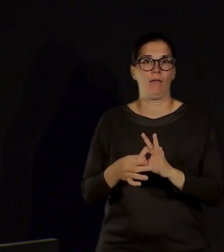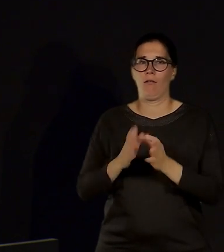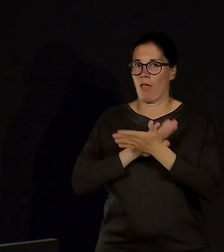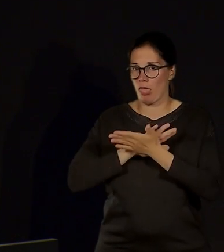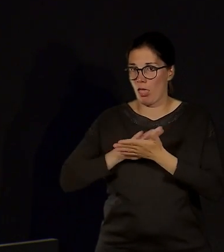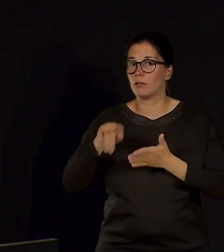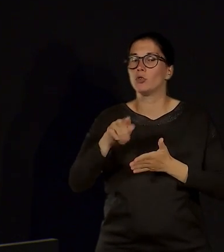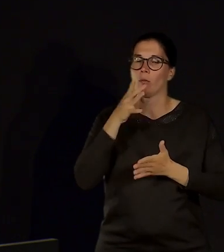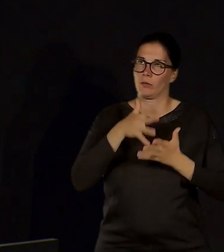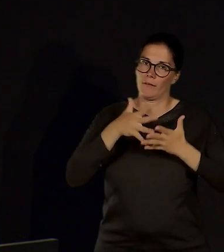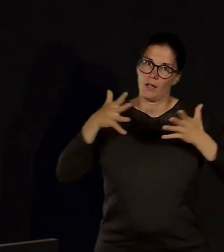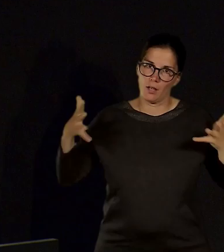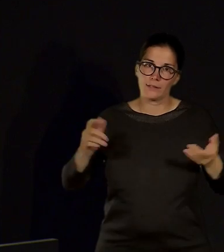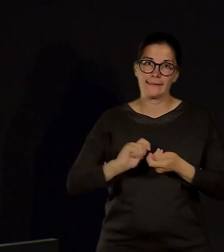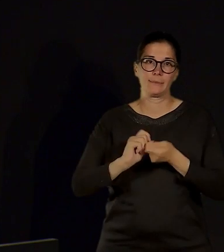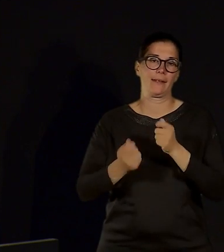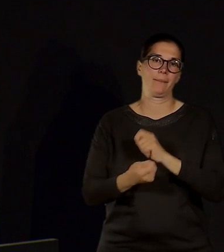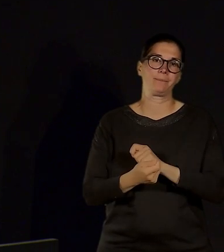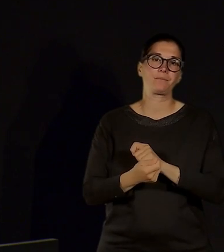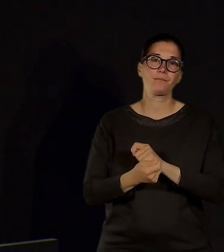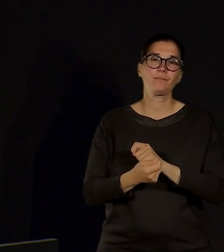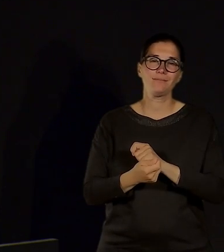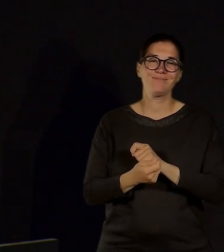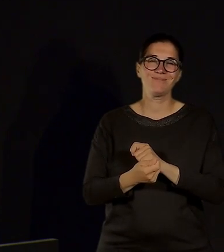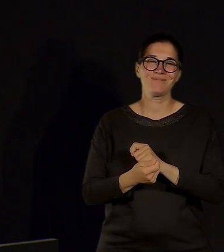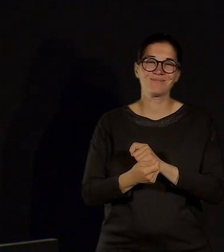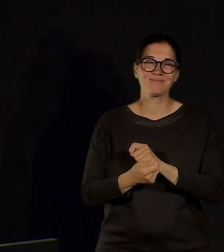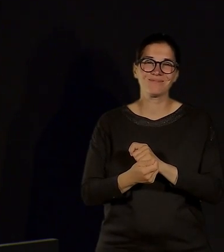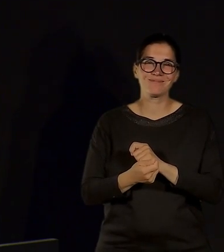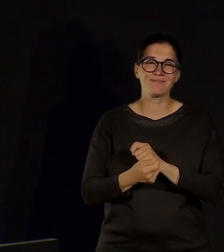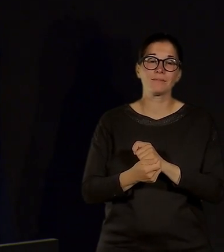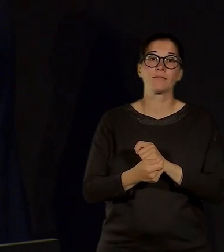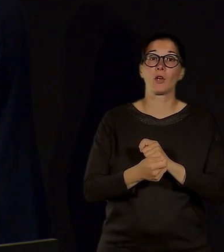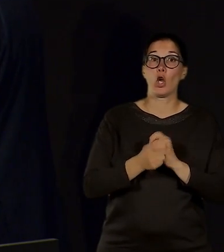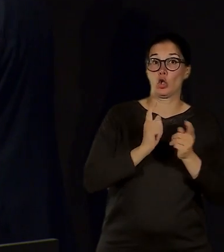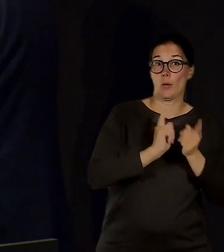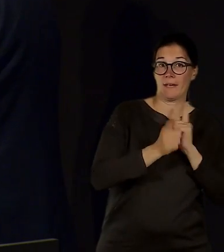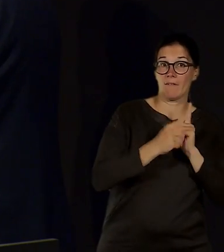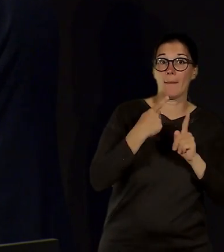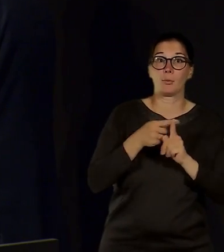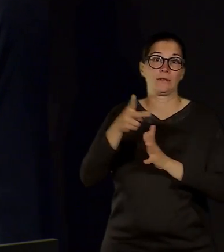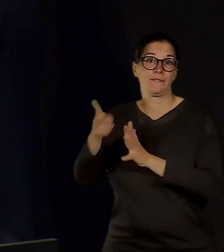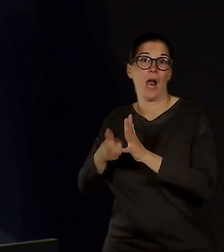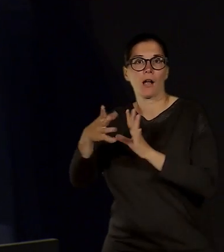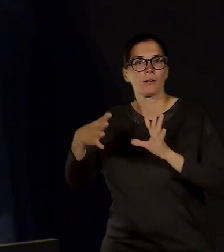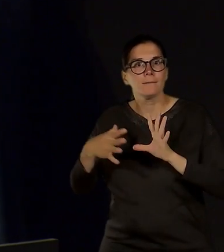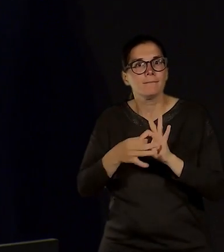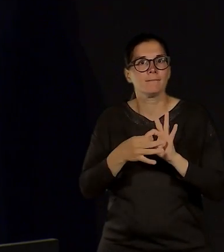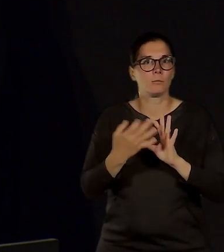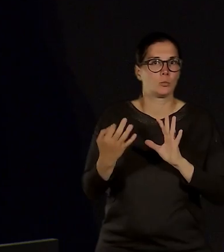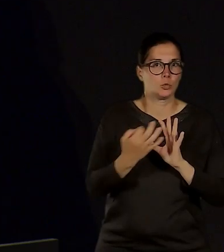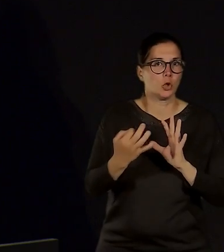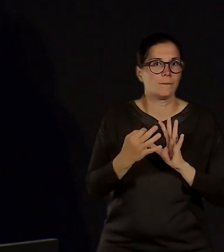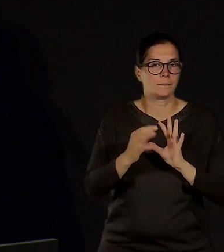jako změna paradigmatu propojení železnice s veřejnou dopravou v Praze. A jejím vlastně